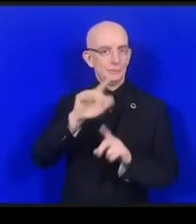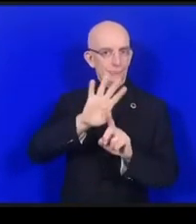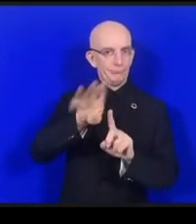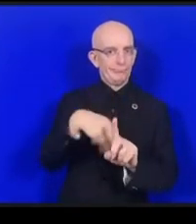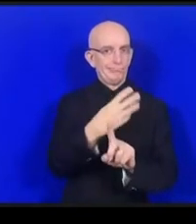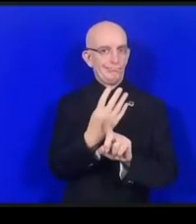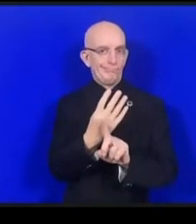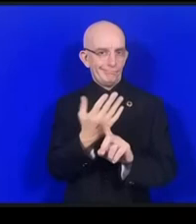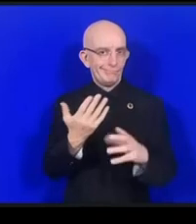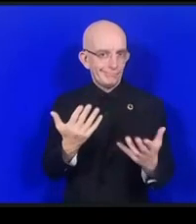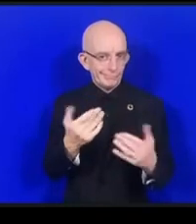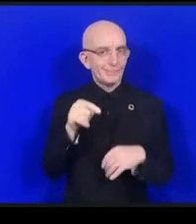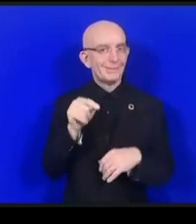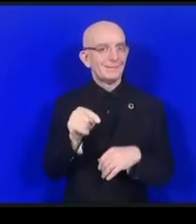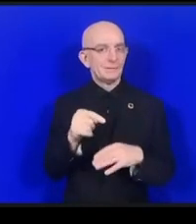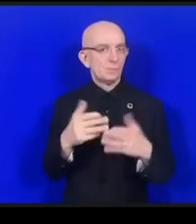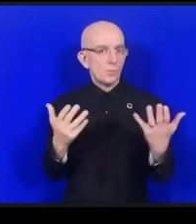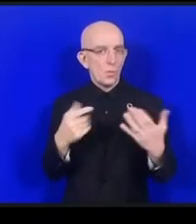из